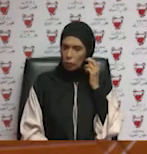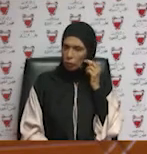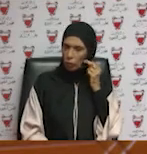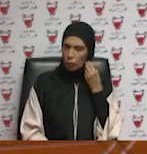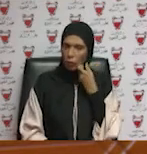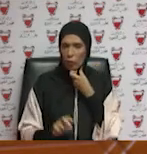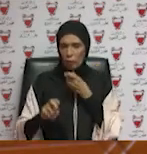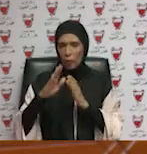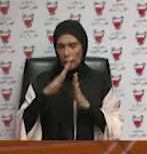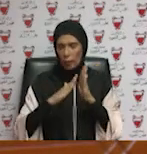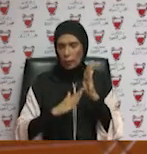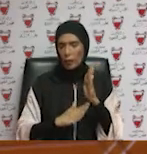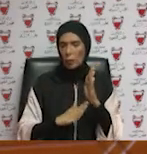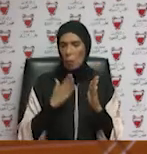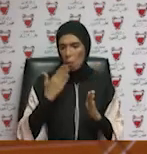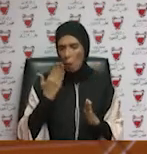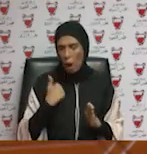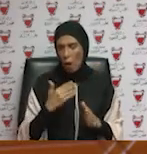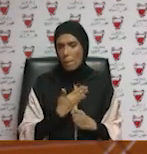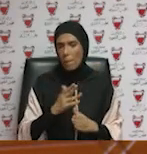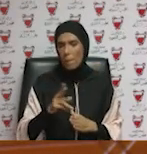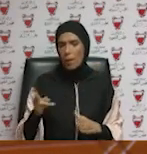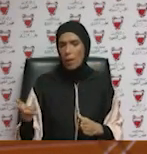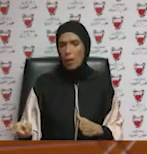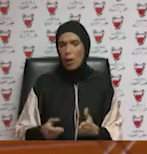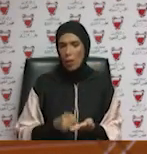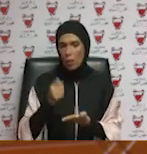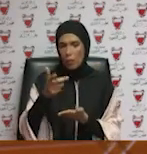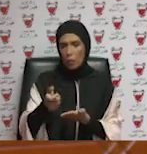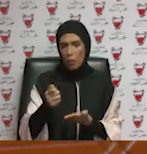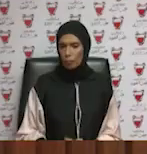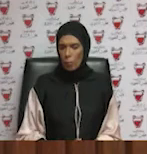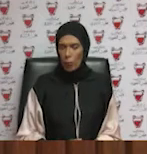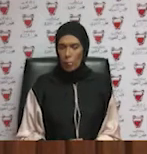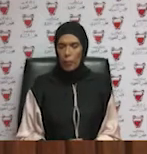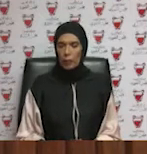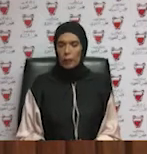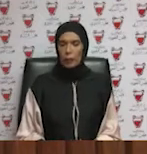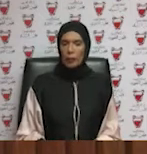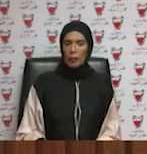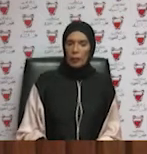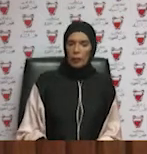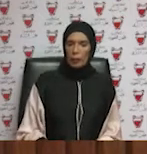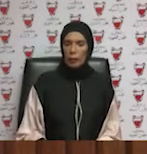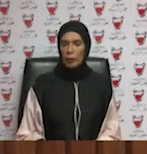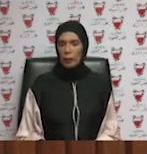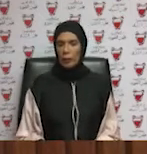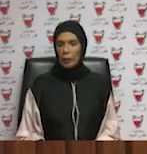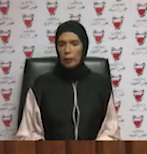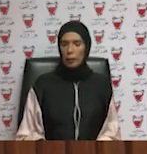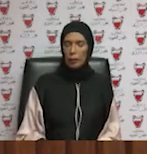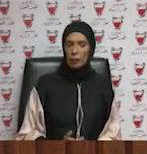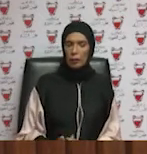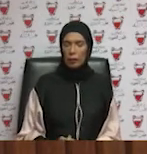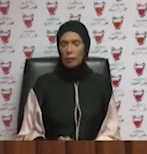في التقرير ما يشير إلى أسباب عدم إنفاق المبلغ بالكامل. شكرا جزيلا. الأخ